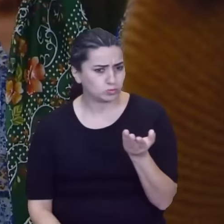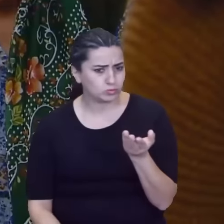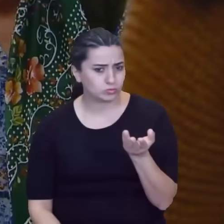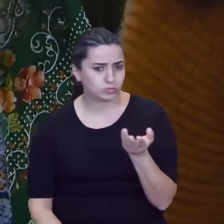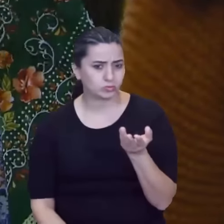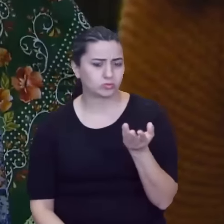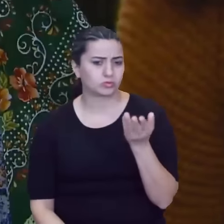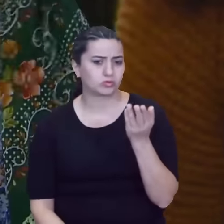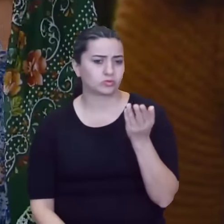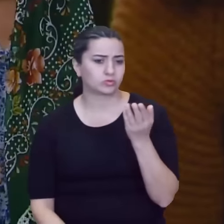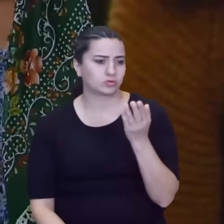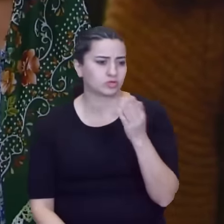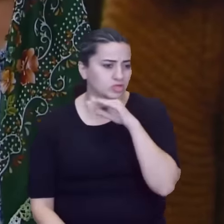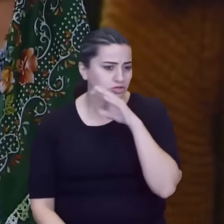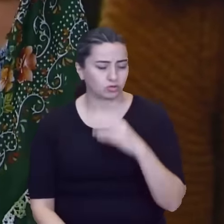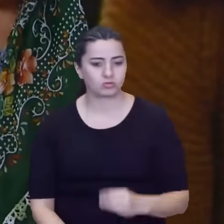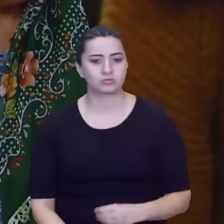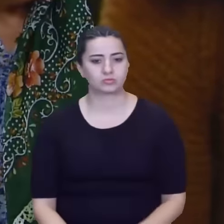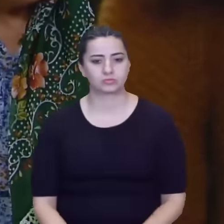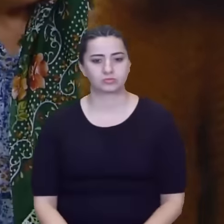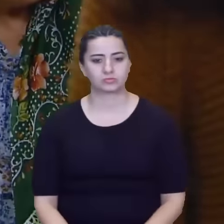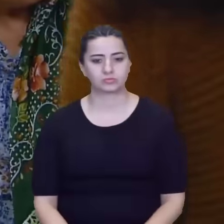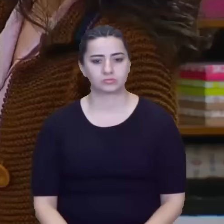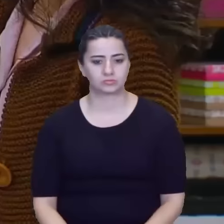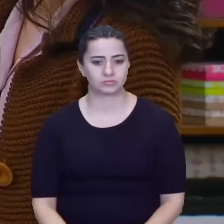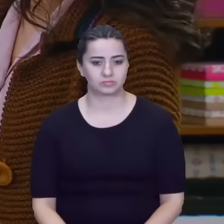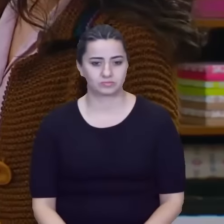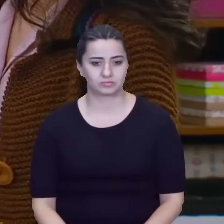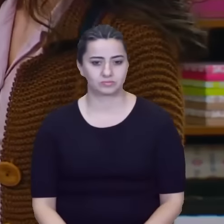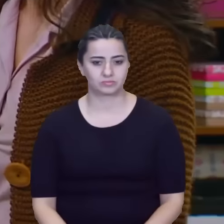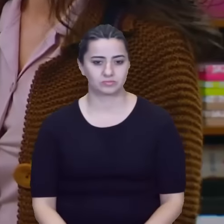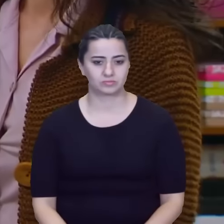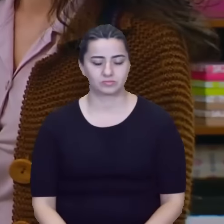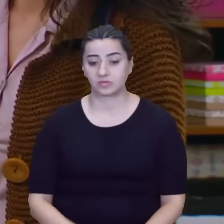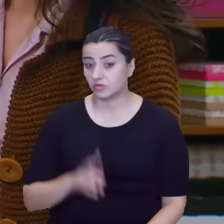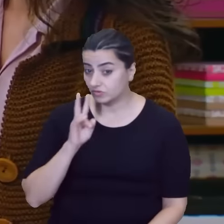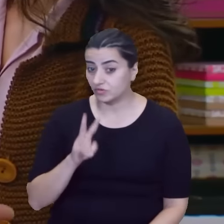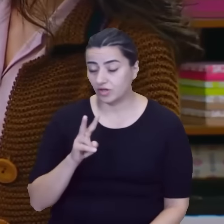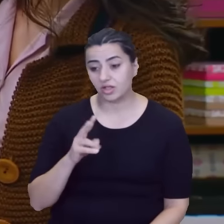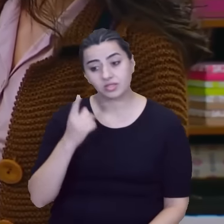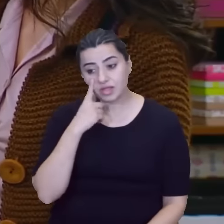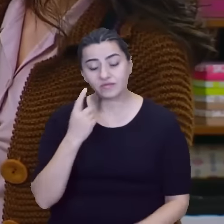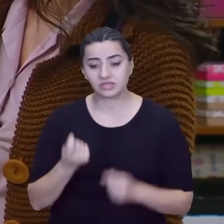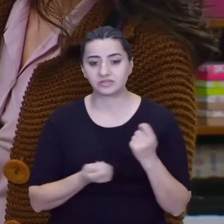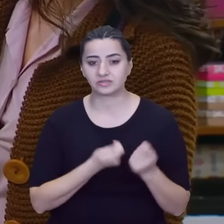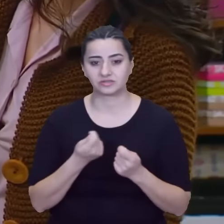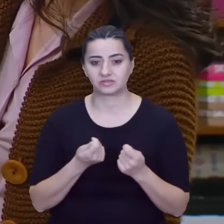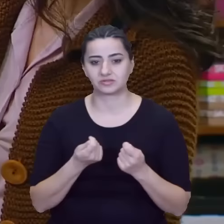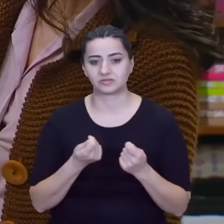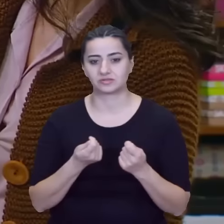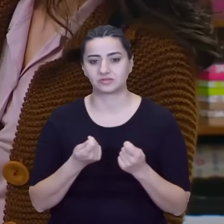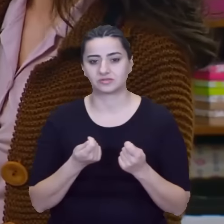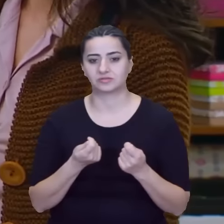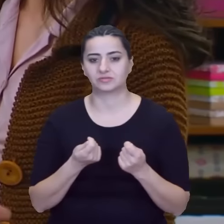ya? Çökmüş mü? Çökmüş sanki biraz kral. Ya vallahi devlet işleri